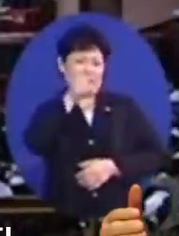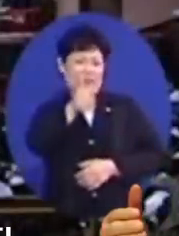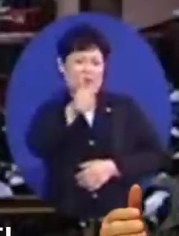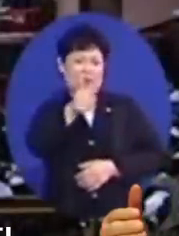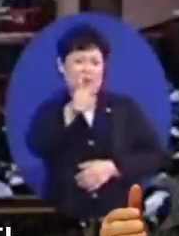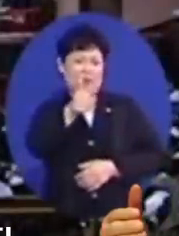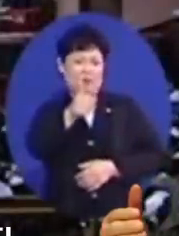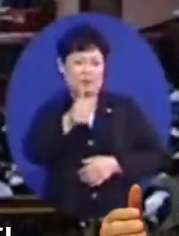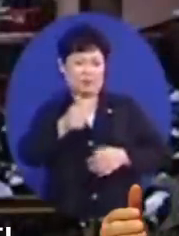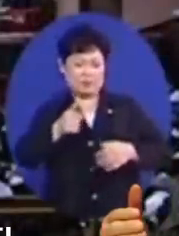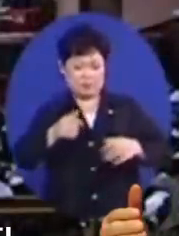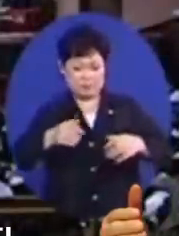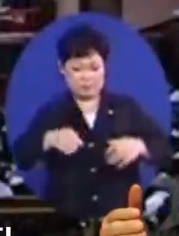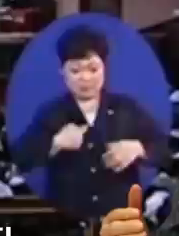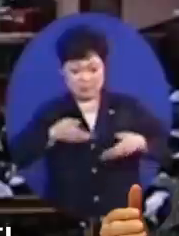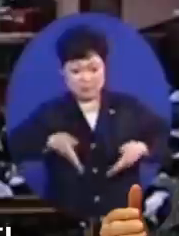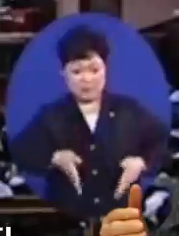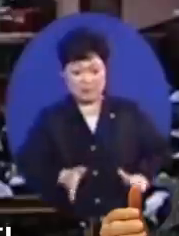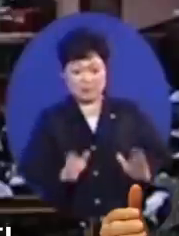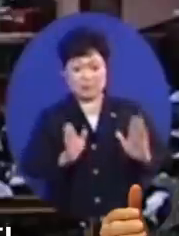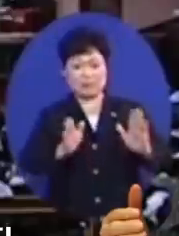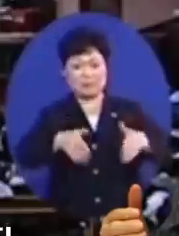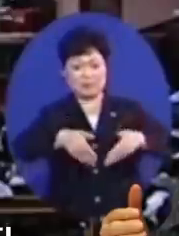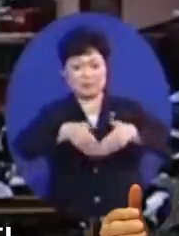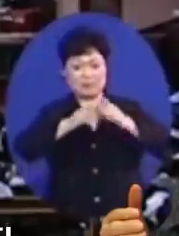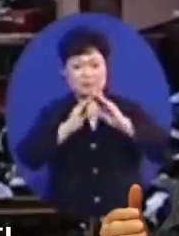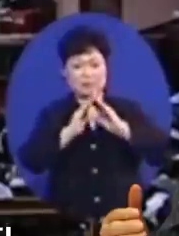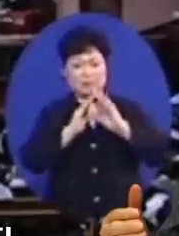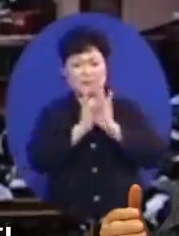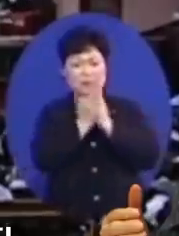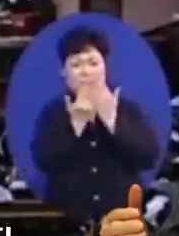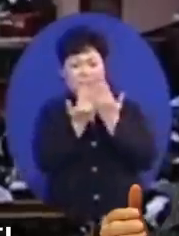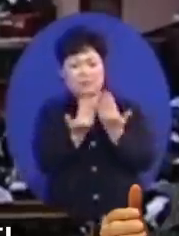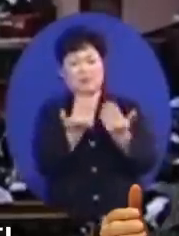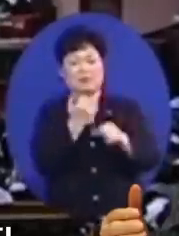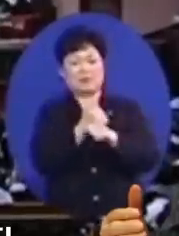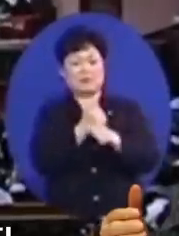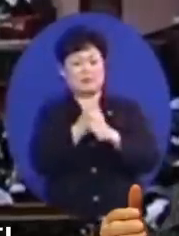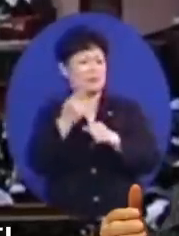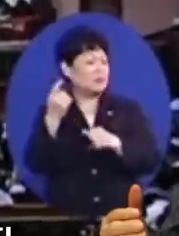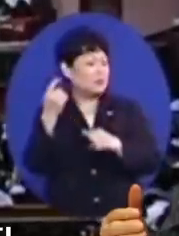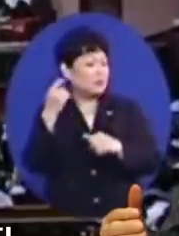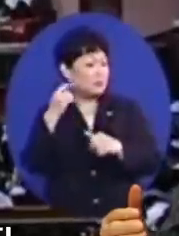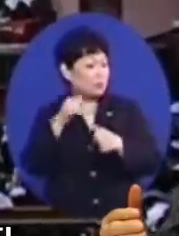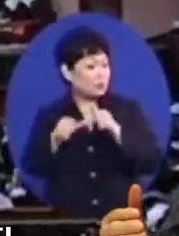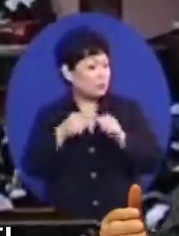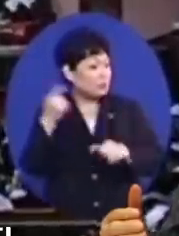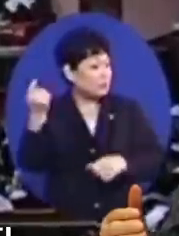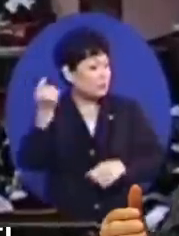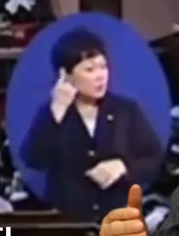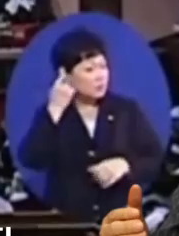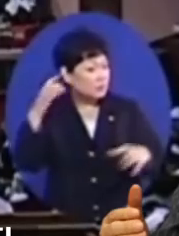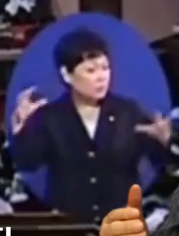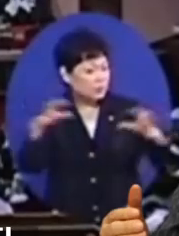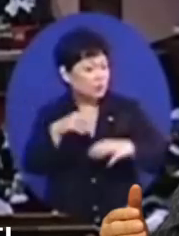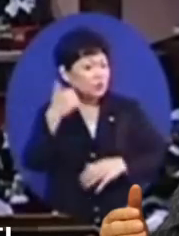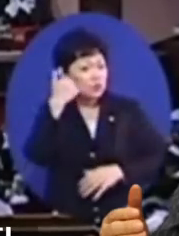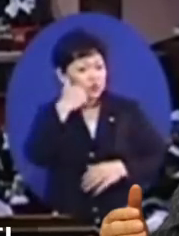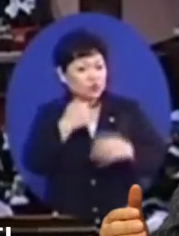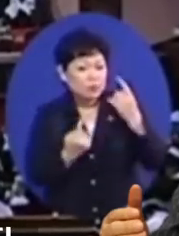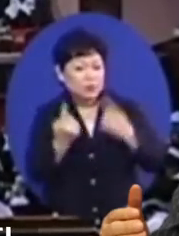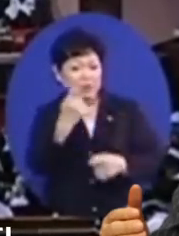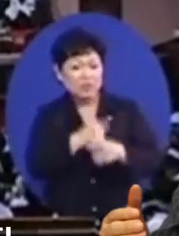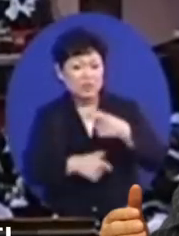탄생을 기념하여 세운 도서관 개관식에 참석했습니다. 소식을 듣고 모여든 사람들 가운데 누구보다도 기뻐한 것은